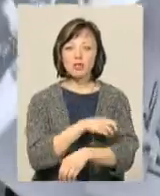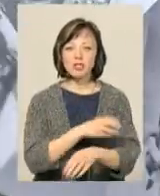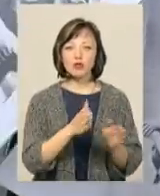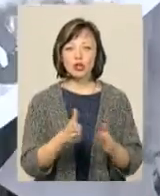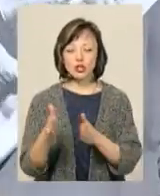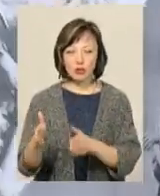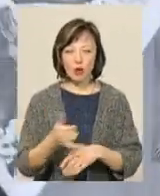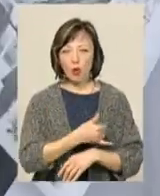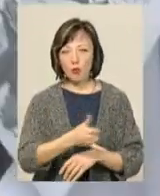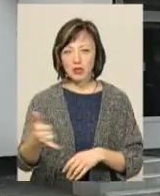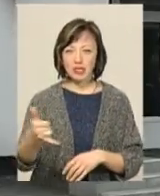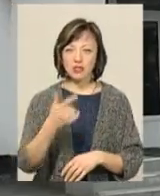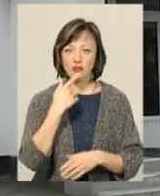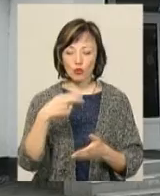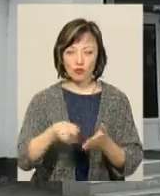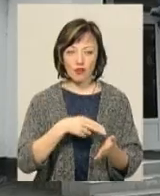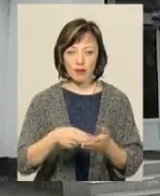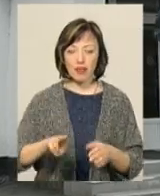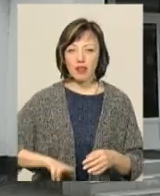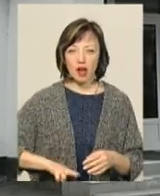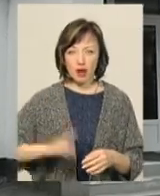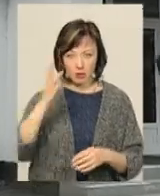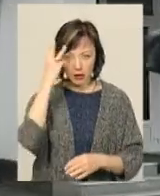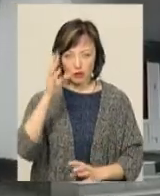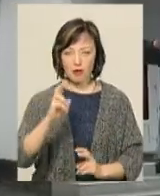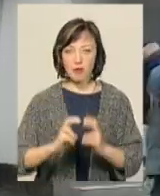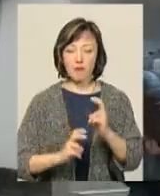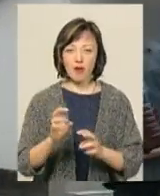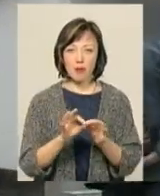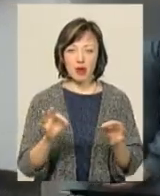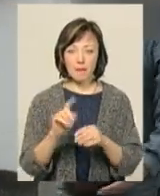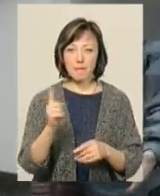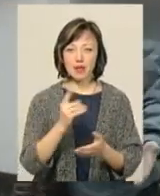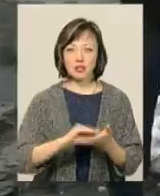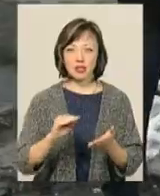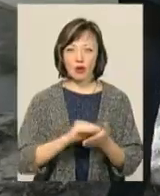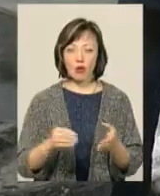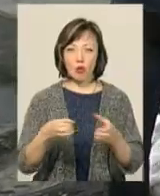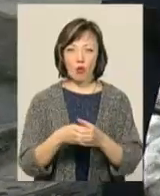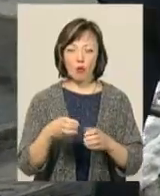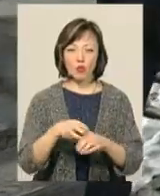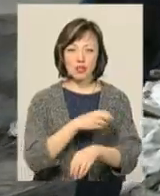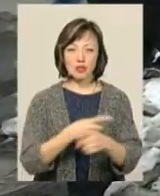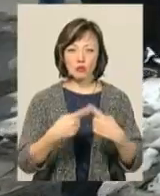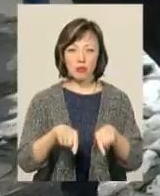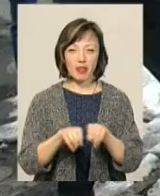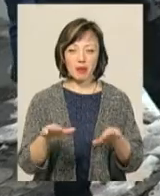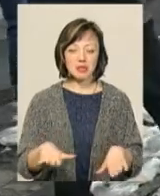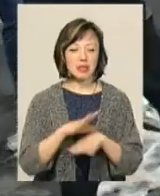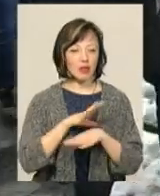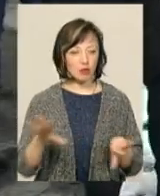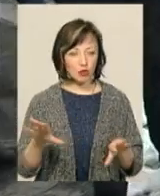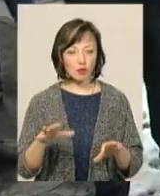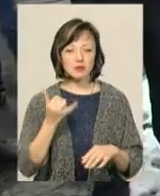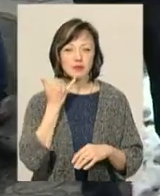ще облили сніг червоною фарбою. Директора Хмельницької макаронної фабрики, першого секретаря обкому комуністичної партії, на місці не було.